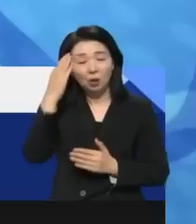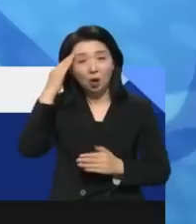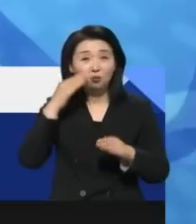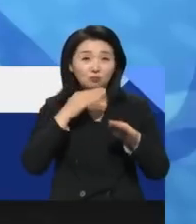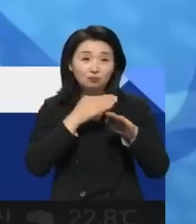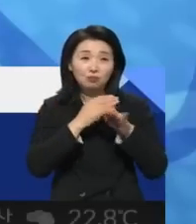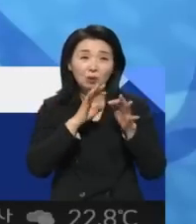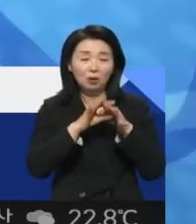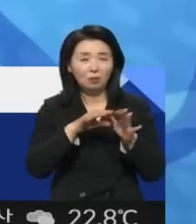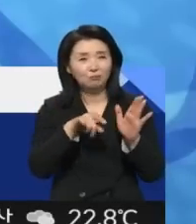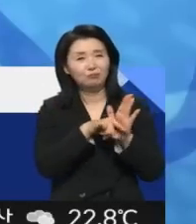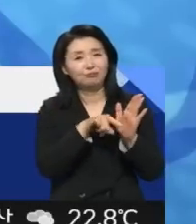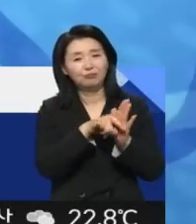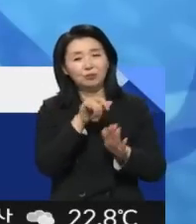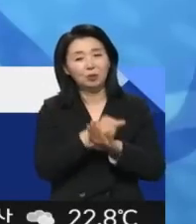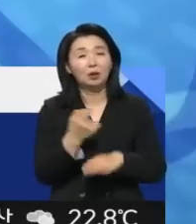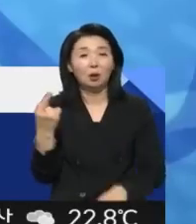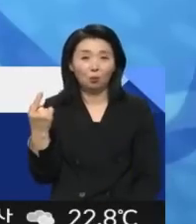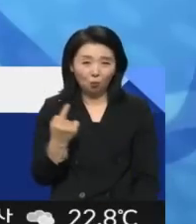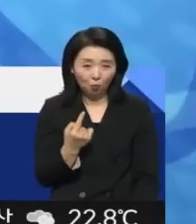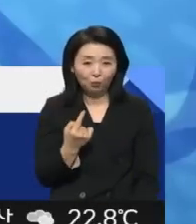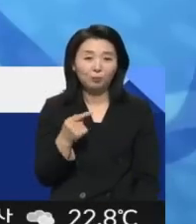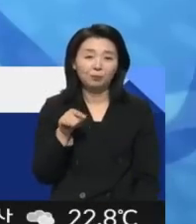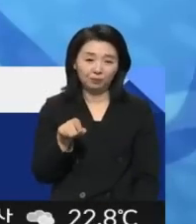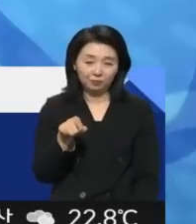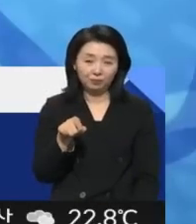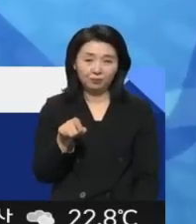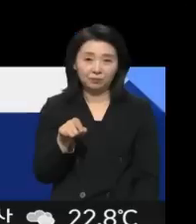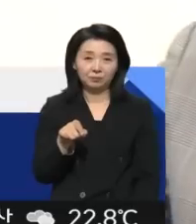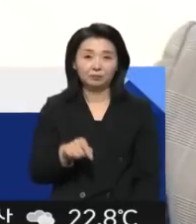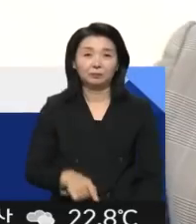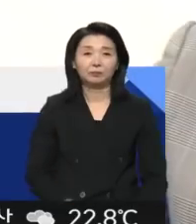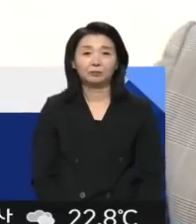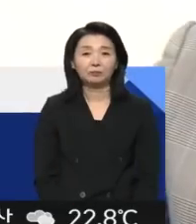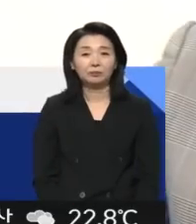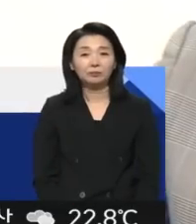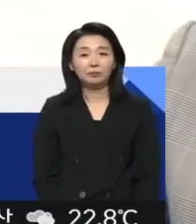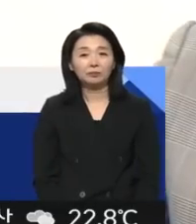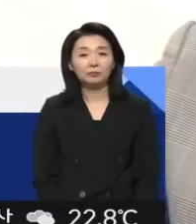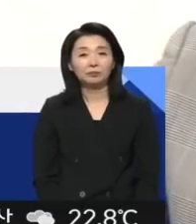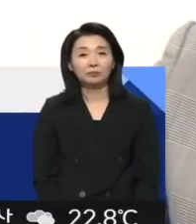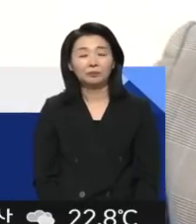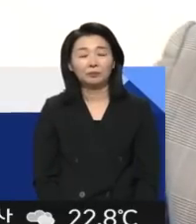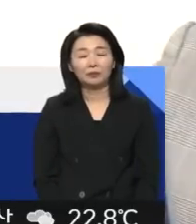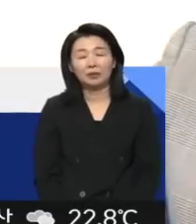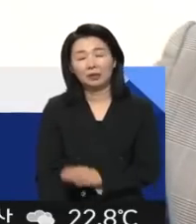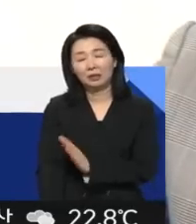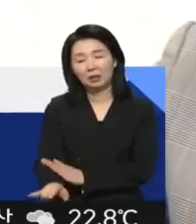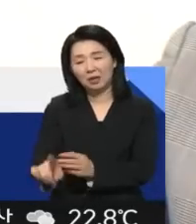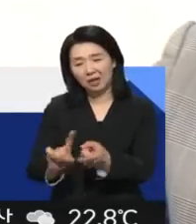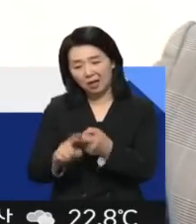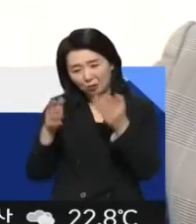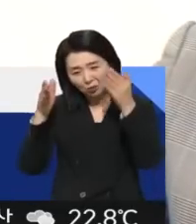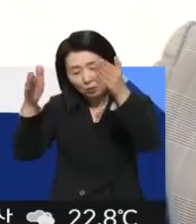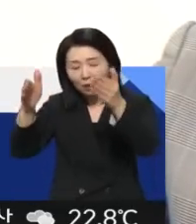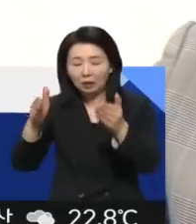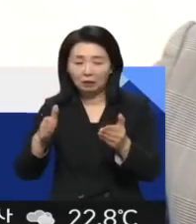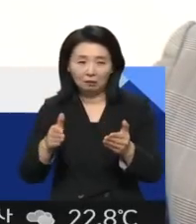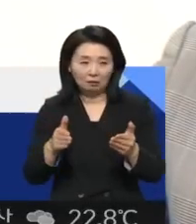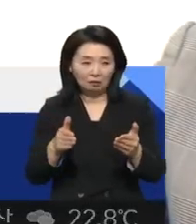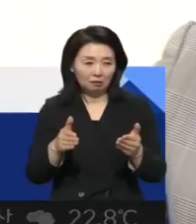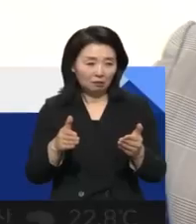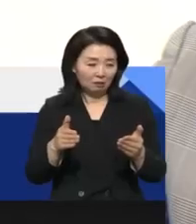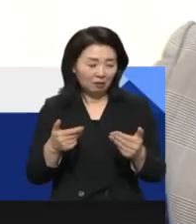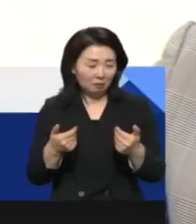남북관계사에서 부정적인 결과를 가져온 그런 것도 없을 것이다. 극우적 시각과 적대적 통일관을 갖고 있는